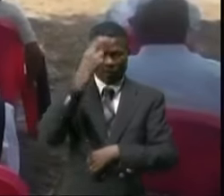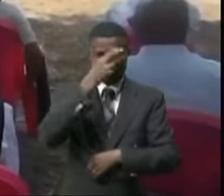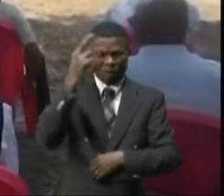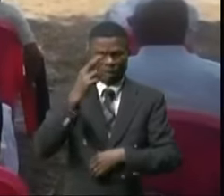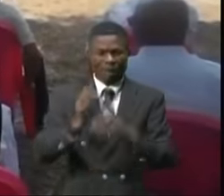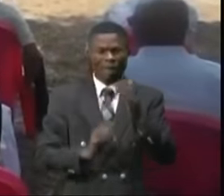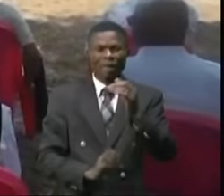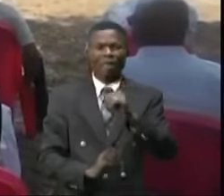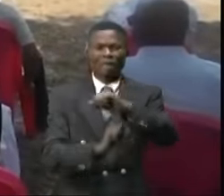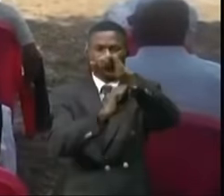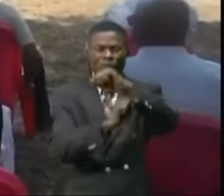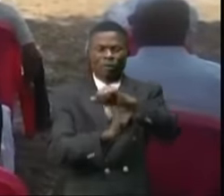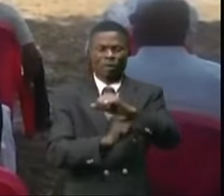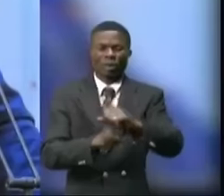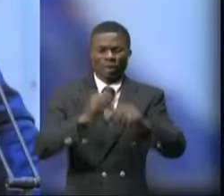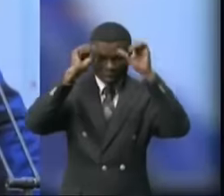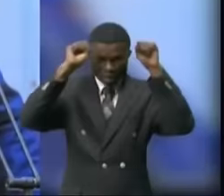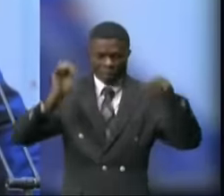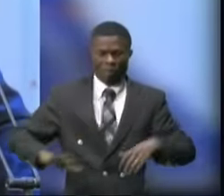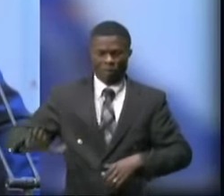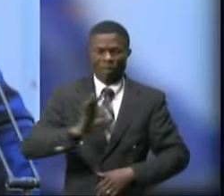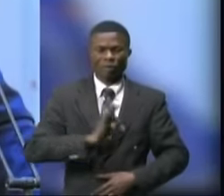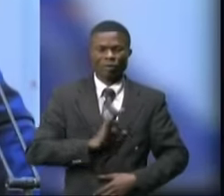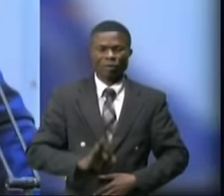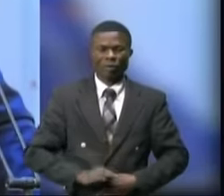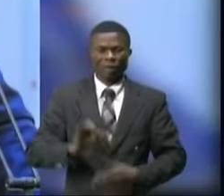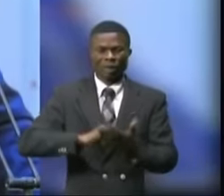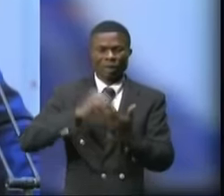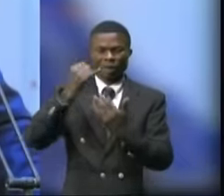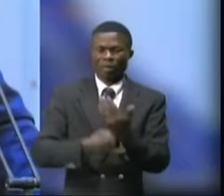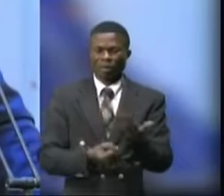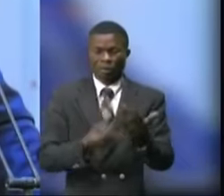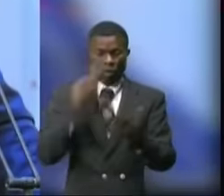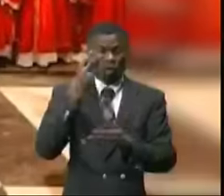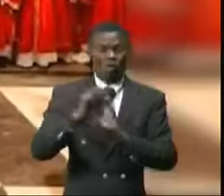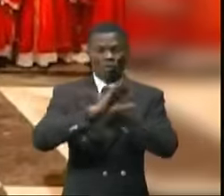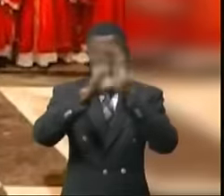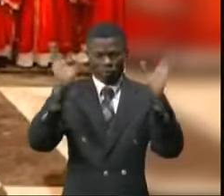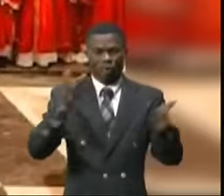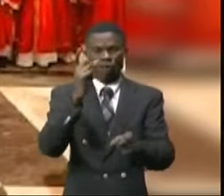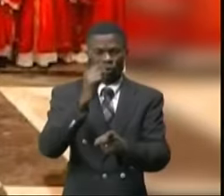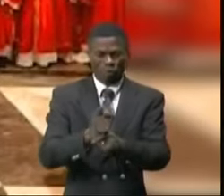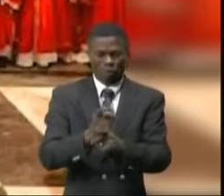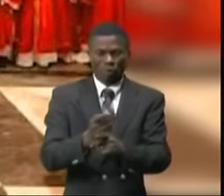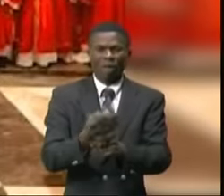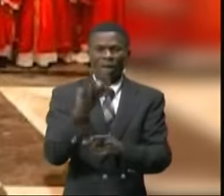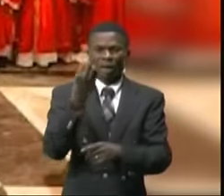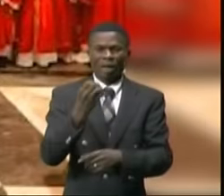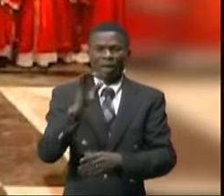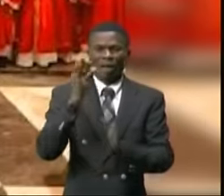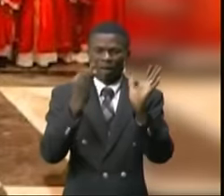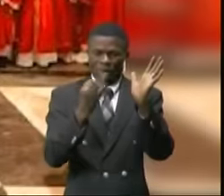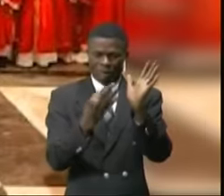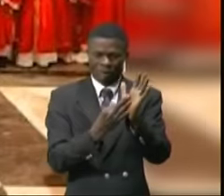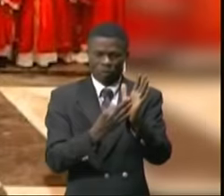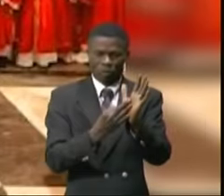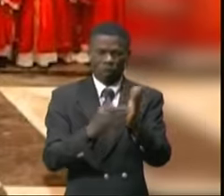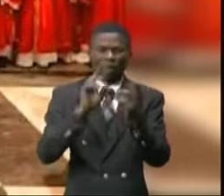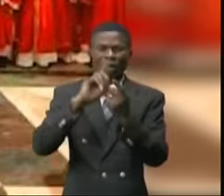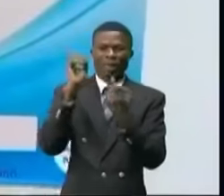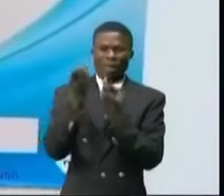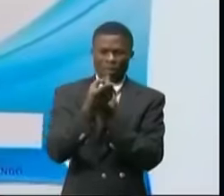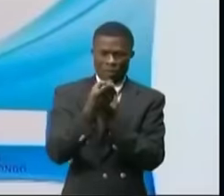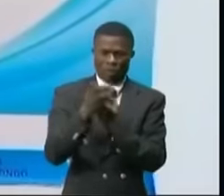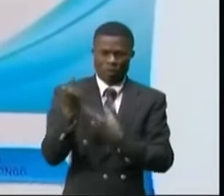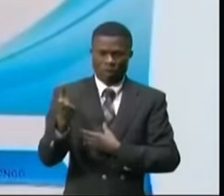par le président de la République, Félix Antoine Tshisekedi. Des projets à impact visible sont réalisés dans 48 diocèses de la RDC dans celui